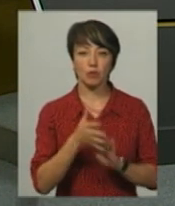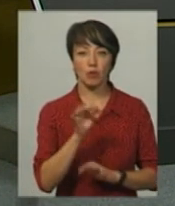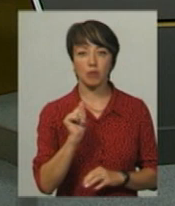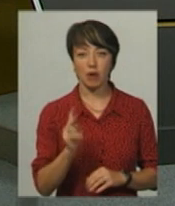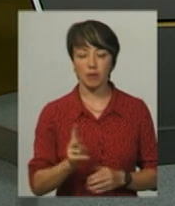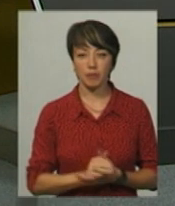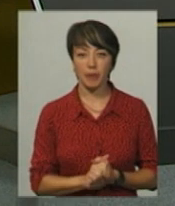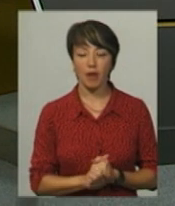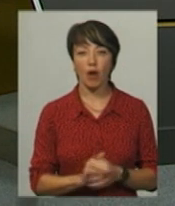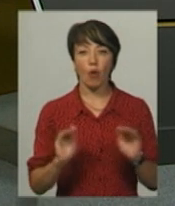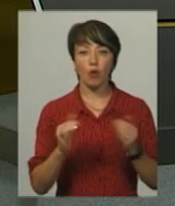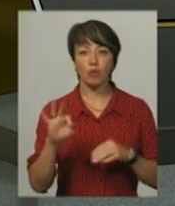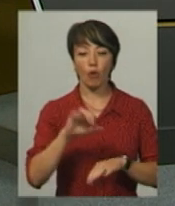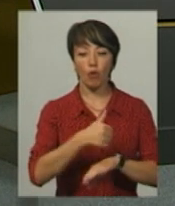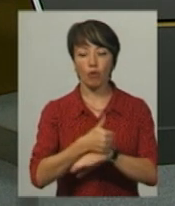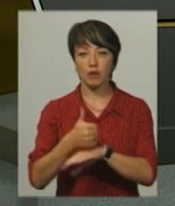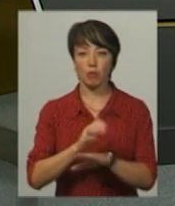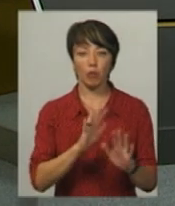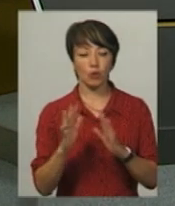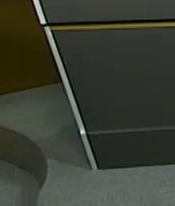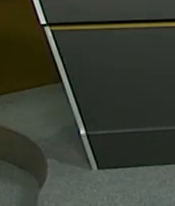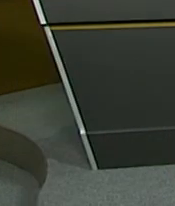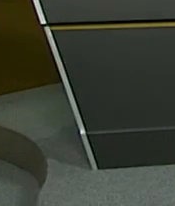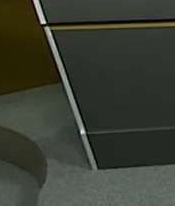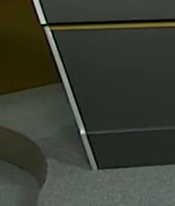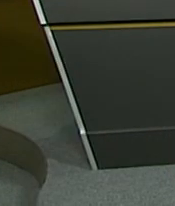Ольга Рибак. Коротко про головні події дня.